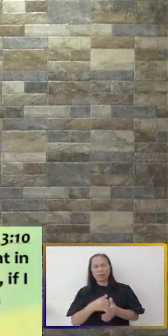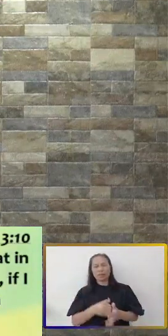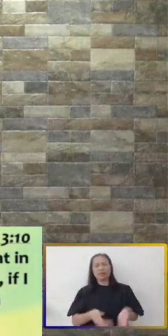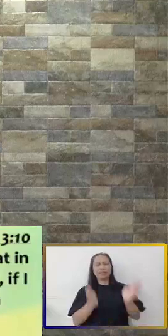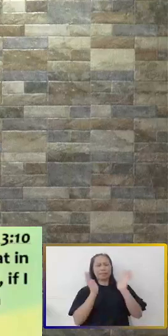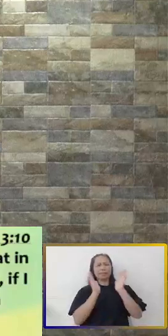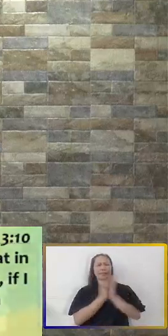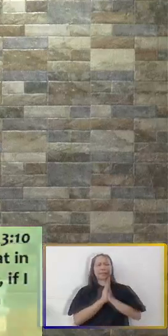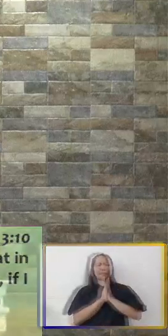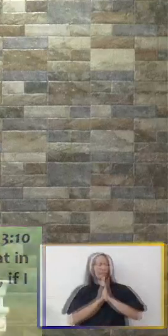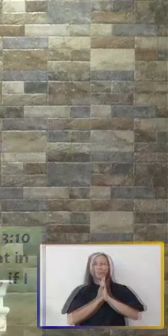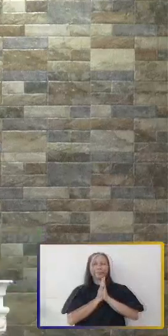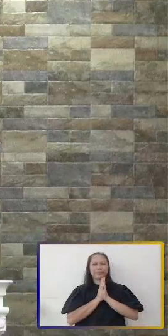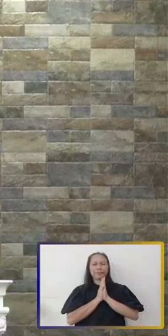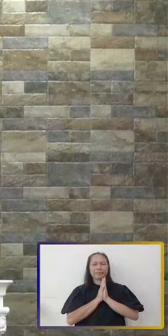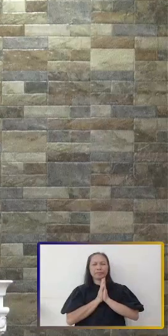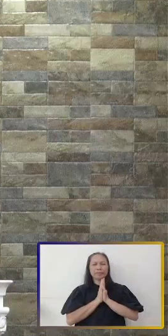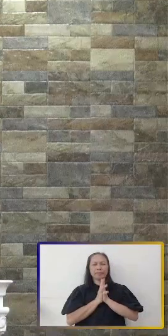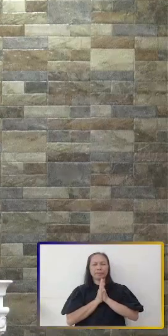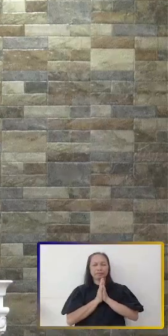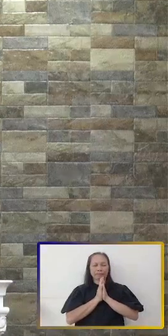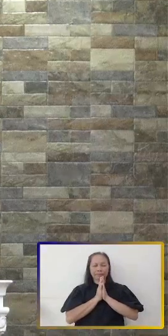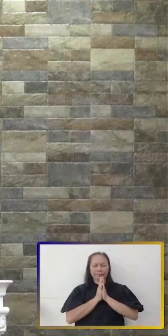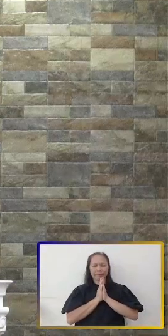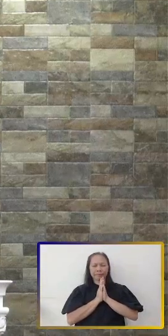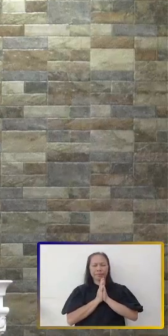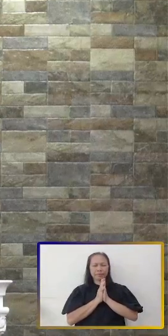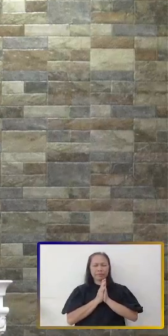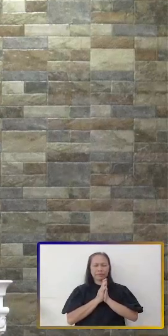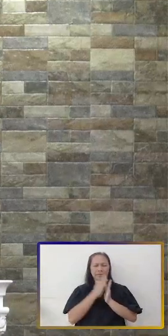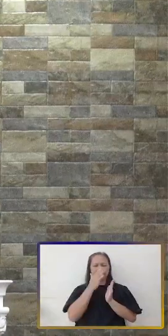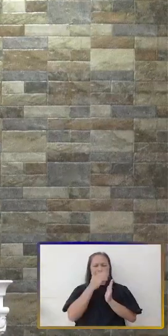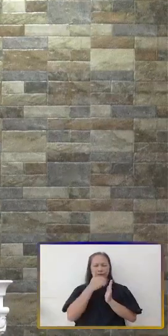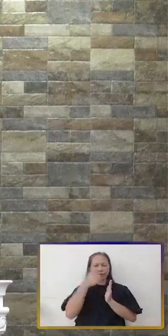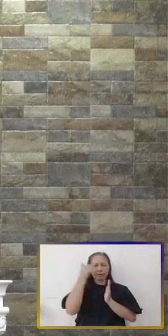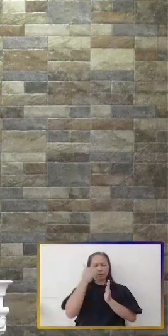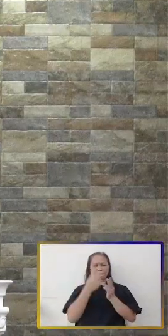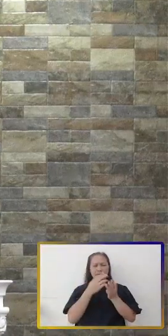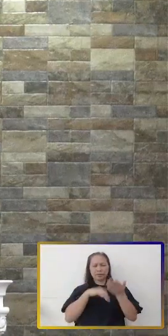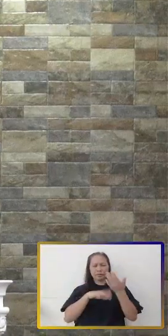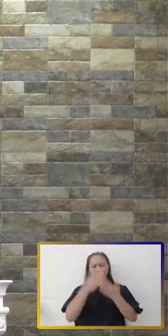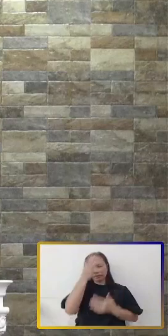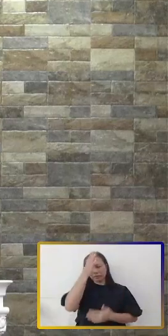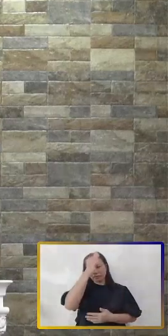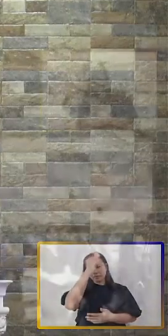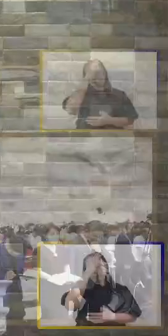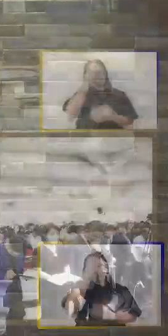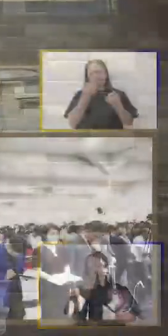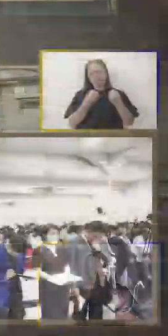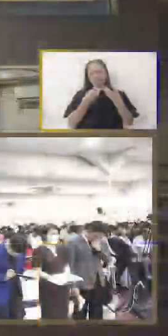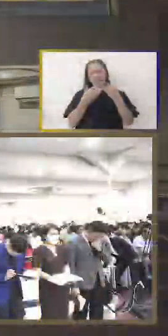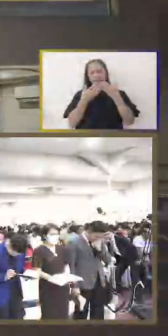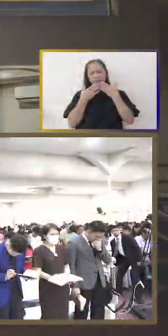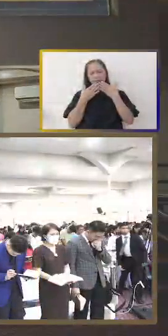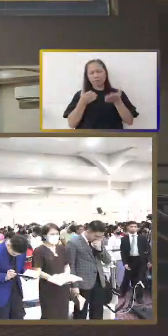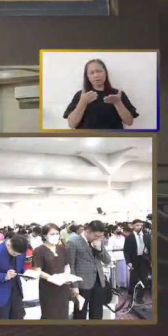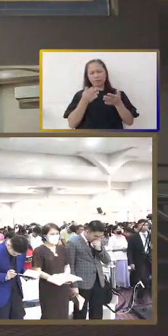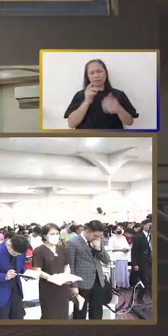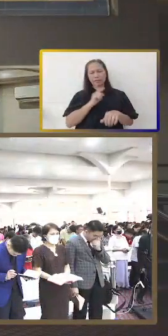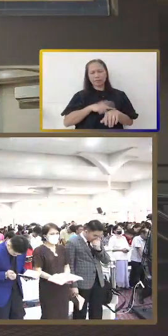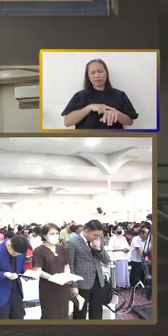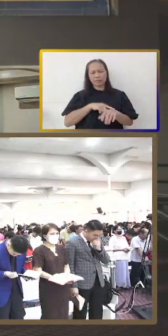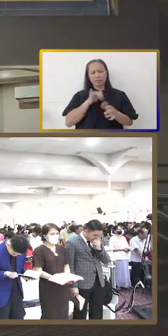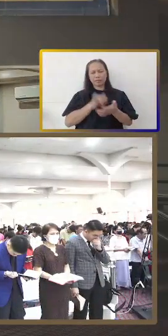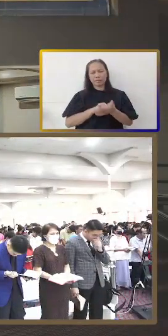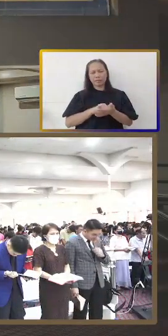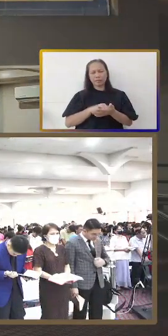Let's pray our most gracious heavenly father Maraming maraming salamat po muli Panginoon sa oras na